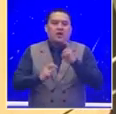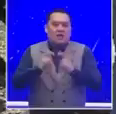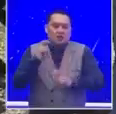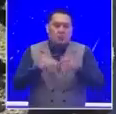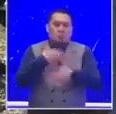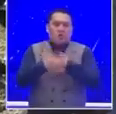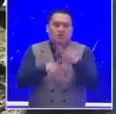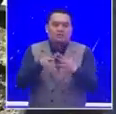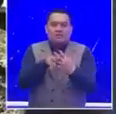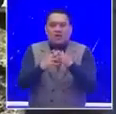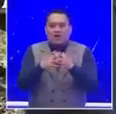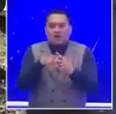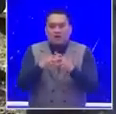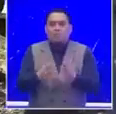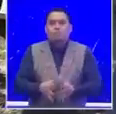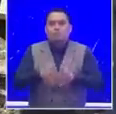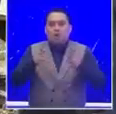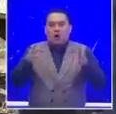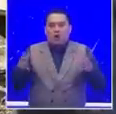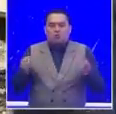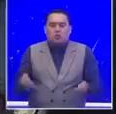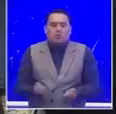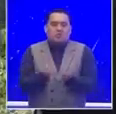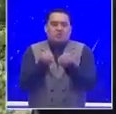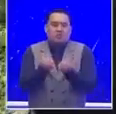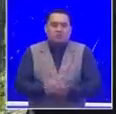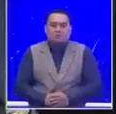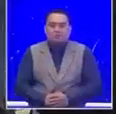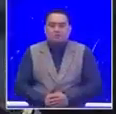по переработке сельхозсырья имеет большое значение для них.